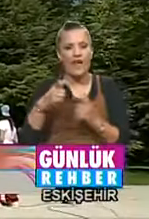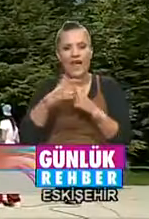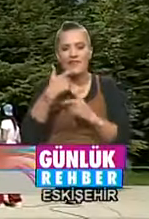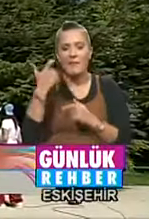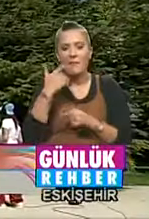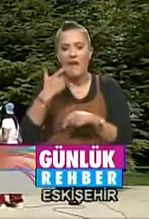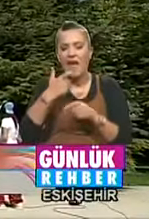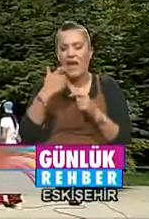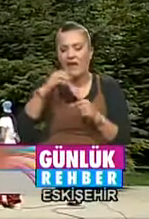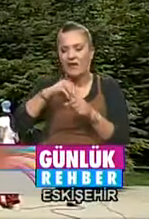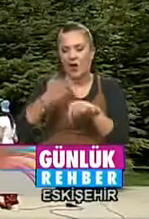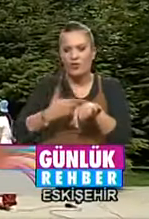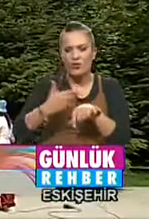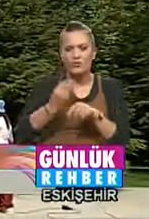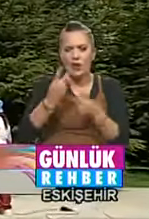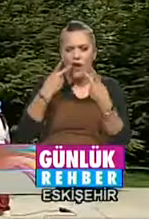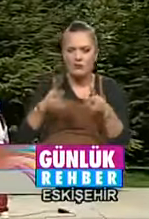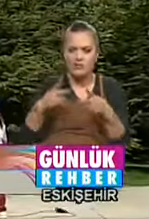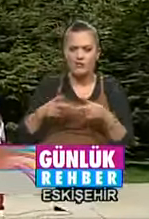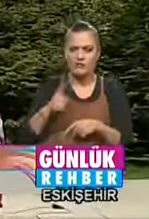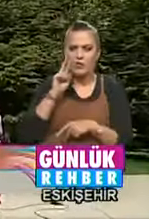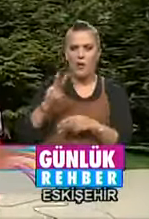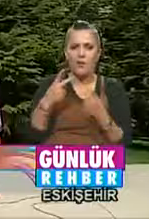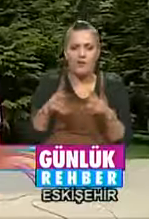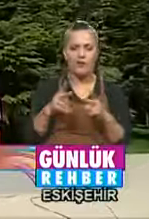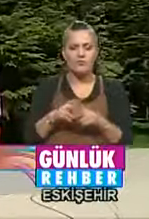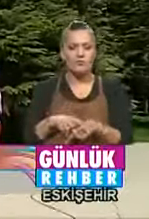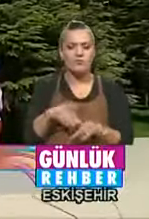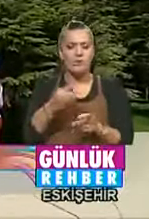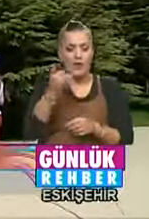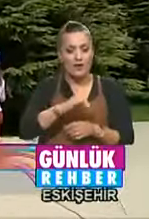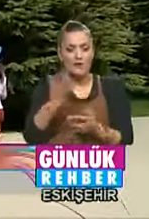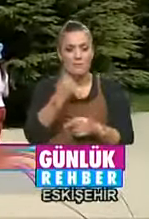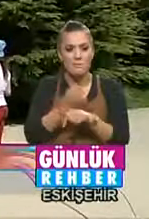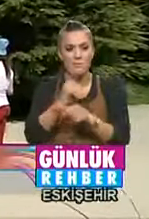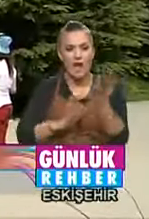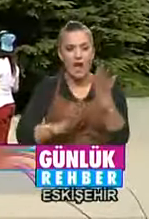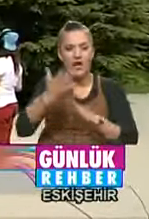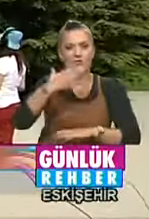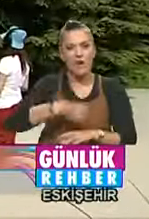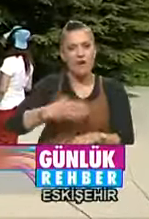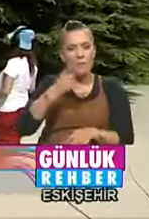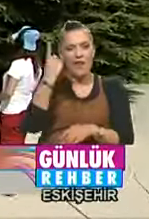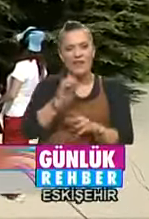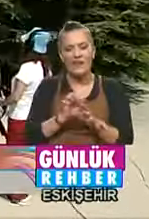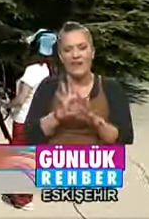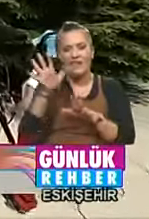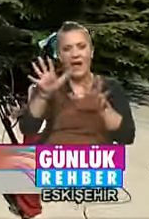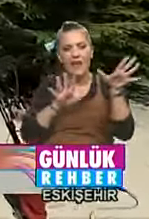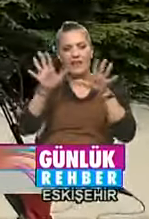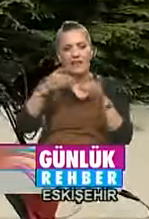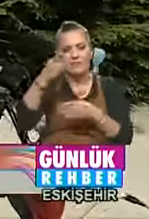örneklerinden, edebiyattan çok açıkça görebiliyoruz. Çok haklısınız. Aslında bir ağaç gövdesi belki, değil mi? Dallar